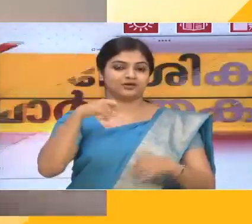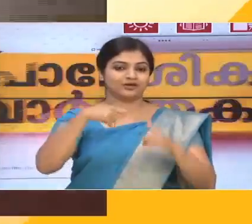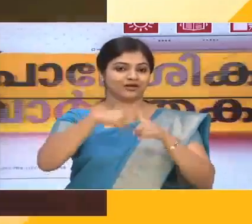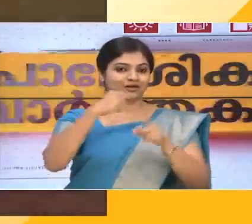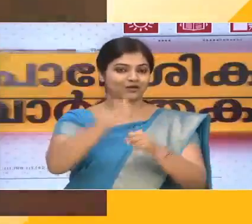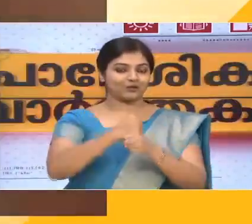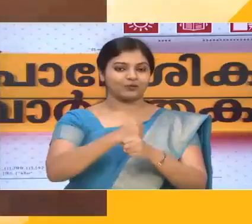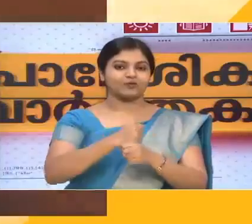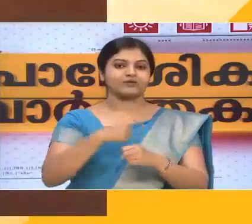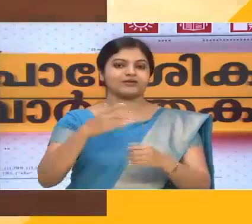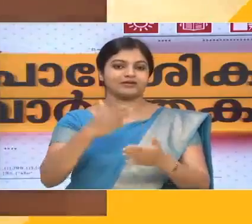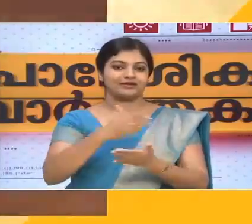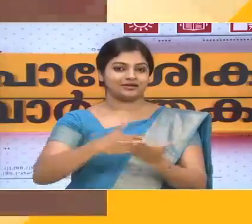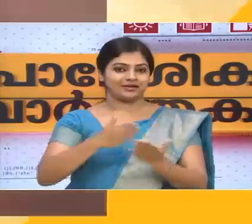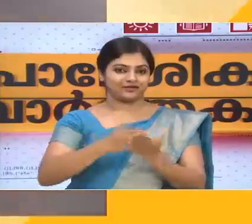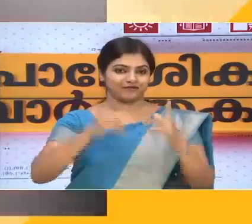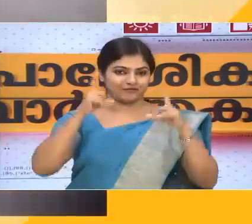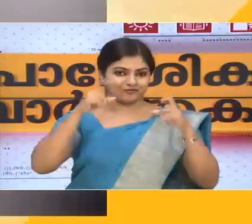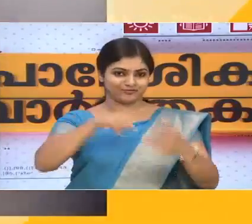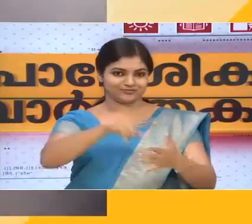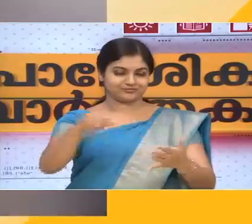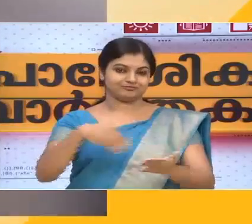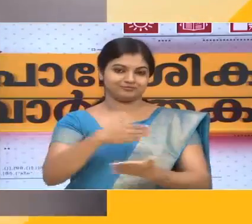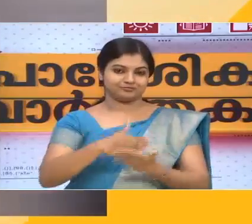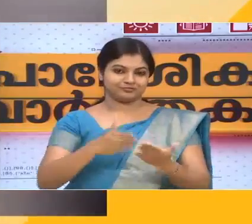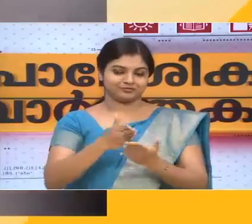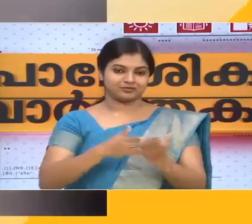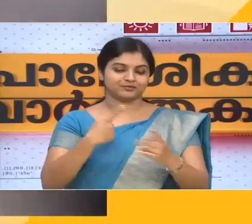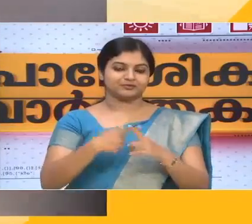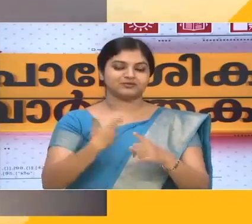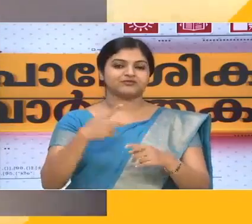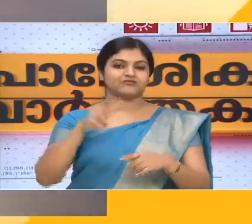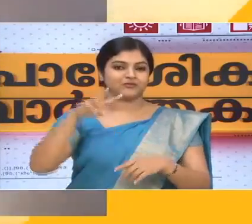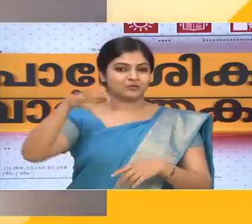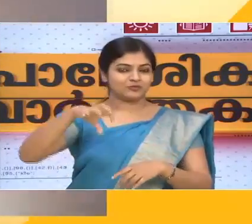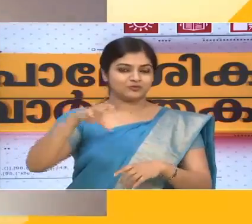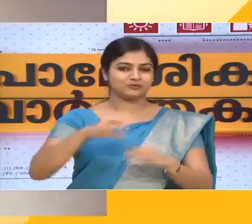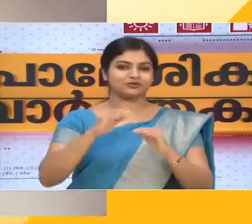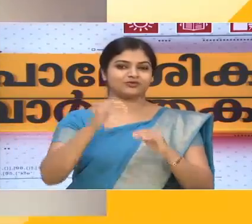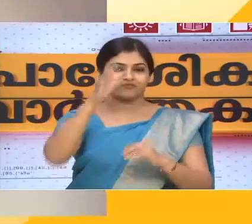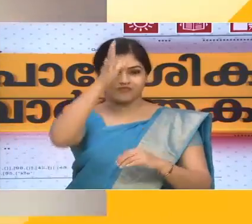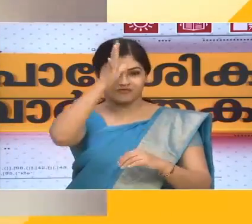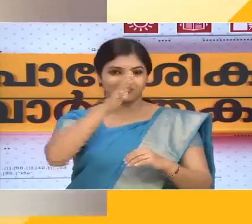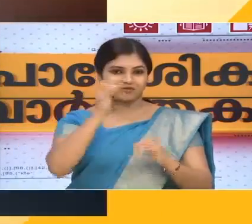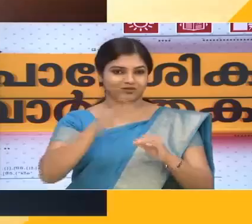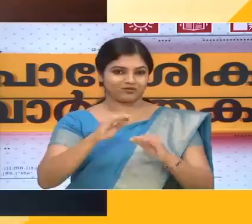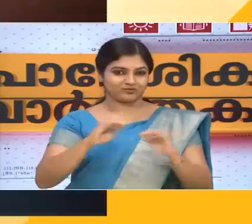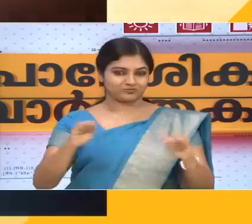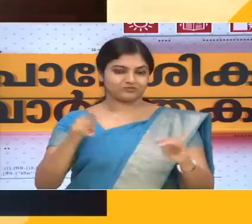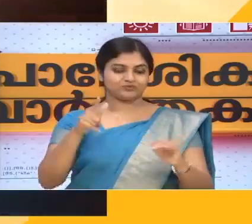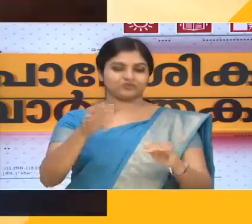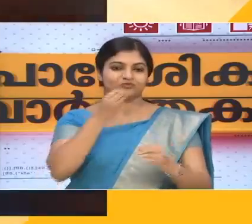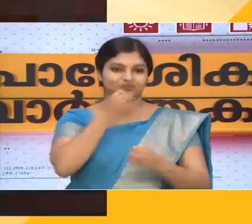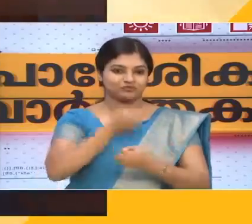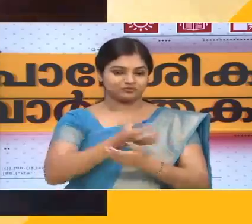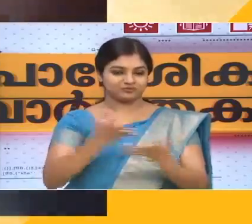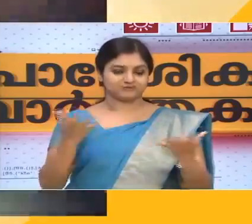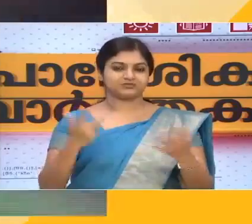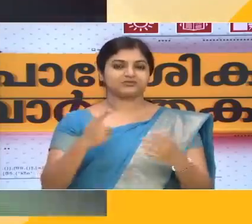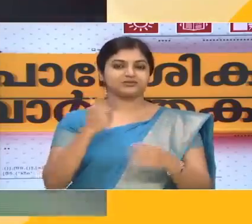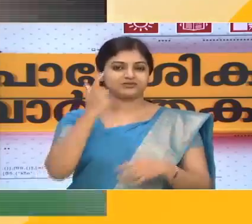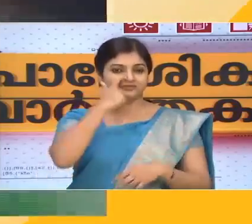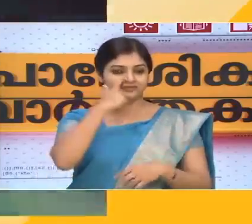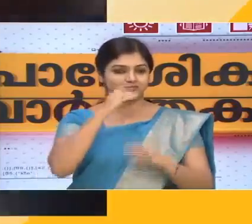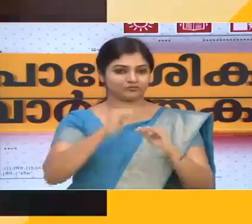35 കിലോയുടെ ഭീമൻ ഫോട്ടോ കേക്ക് മുറിക്കുകയും വെള്ളിമാടുകുന്ന് ചിൽഡ്രൻസ് ഹോമിലെ കുട്ടികൾക്ക് അന്നദാനം നൽകുകയും ചെയ്തു. സ്ത്രീകളും കുട്ടികളും